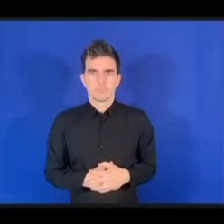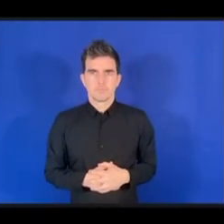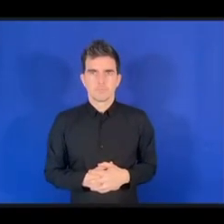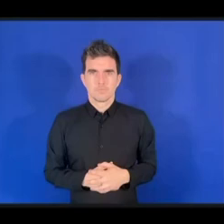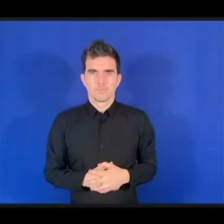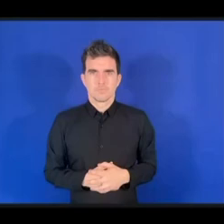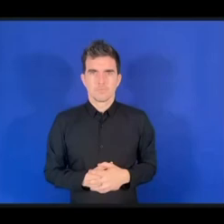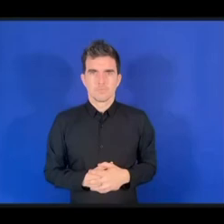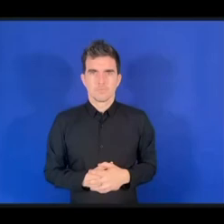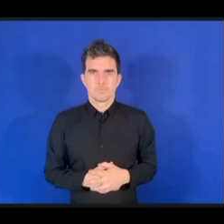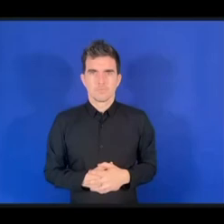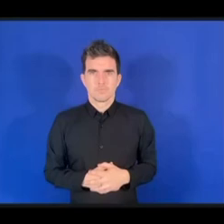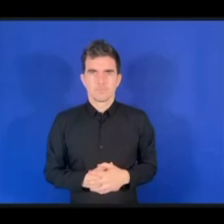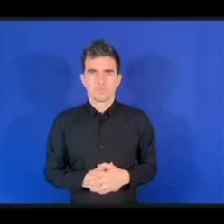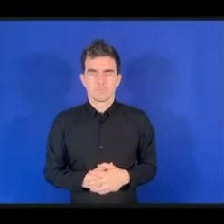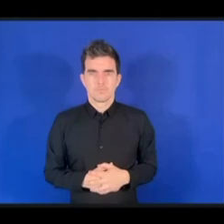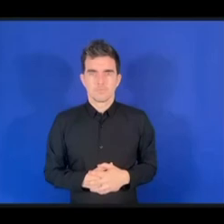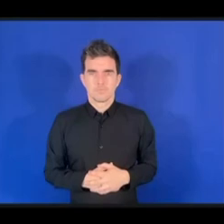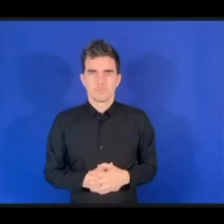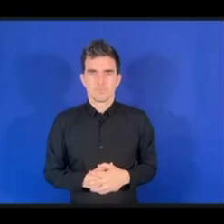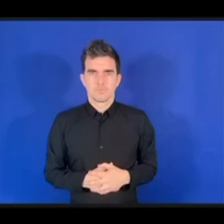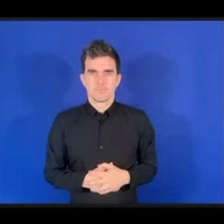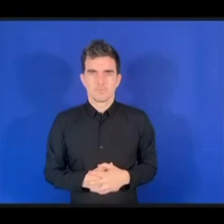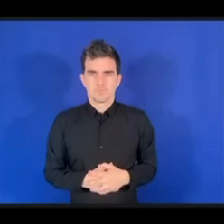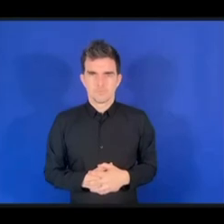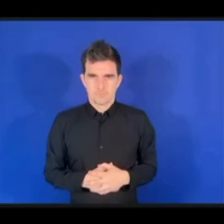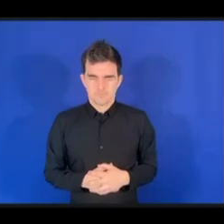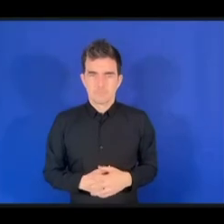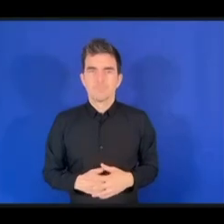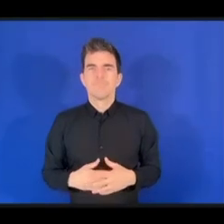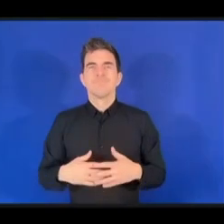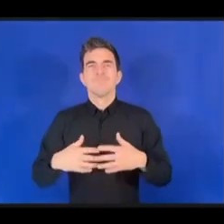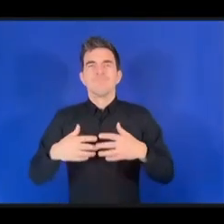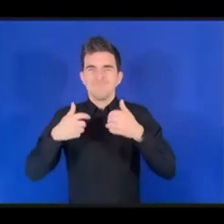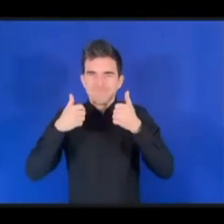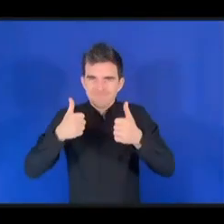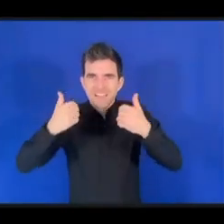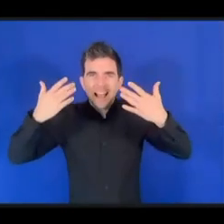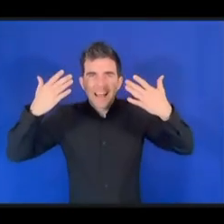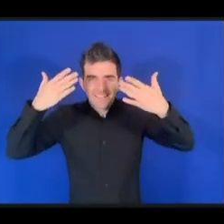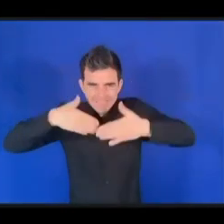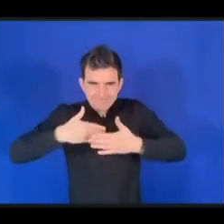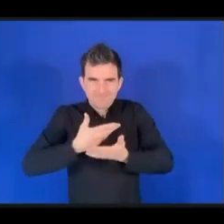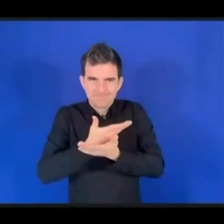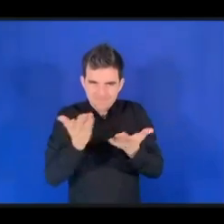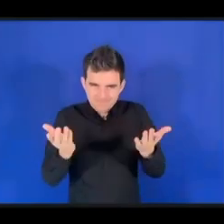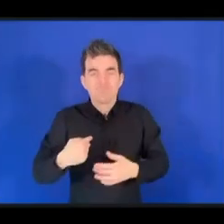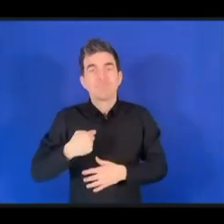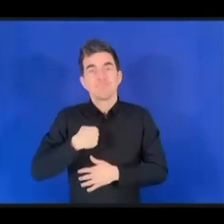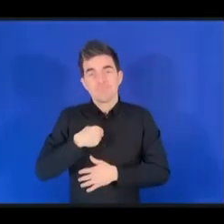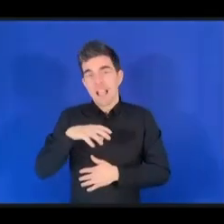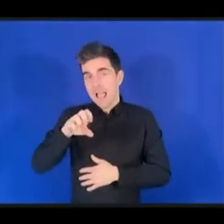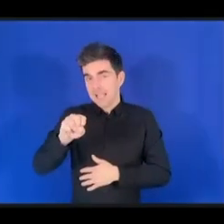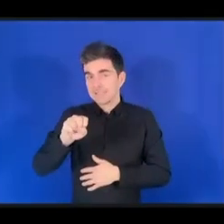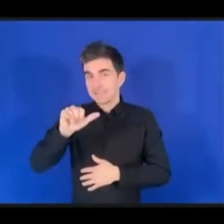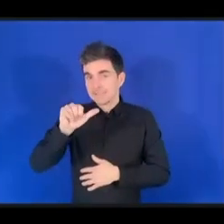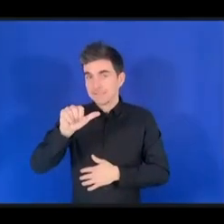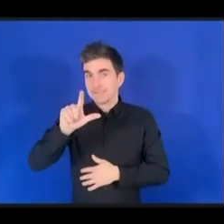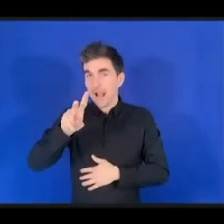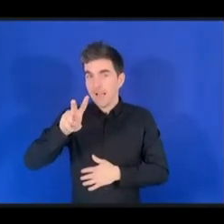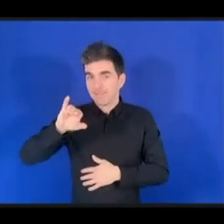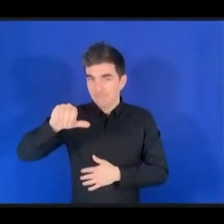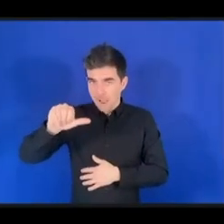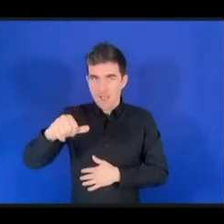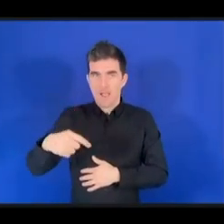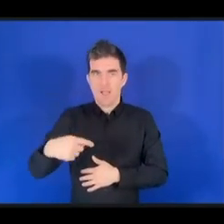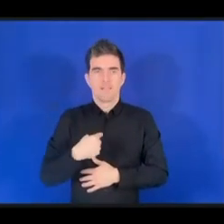ます皆さんこんばんはシリアカレナと申しますアニック財団の悪天CEOです皆様